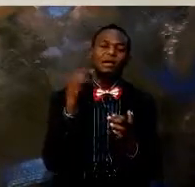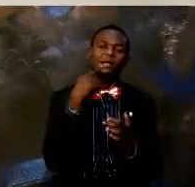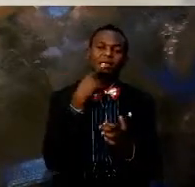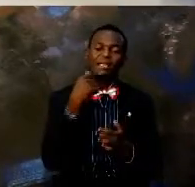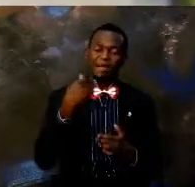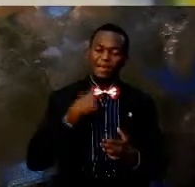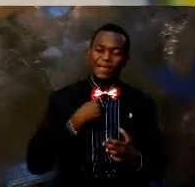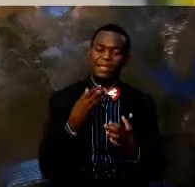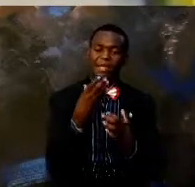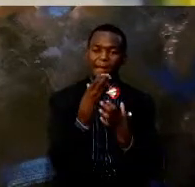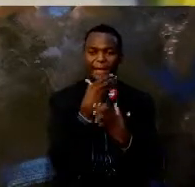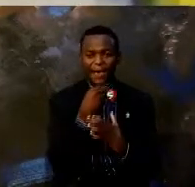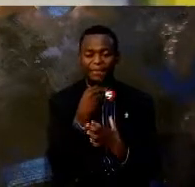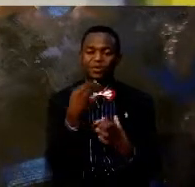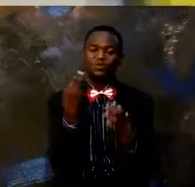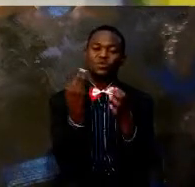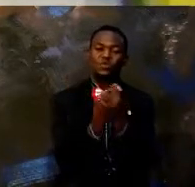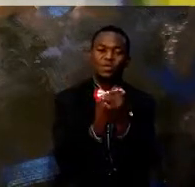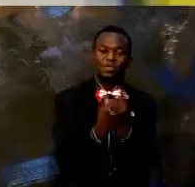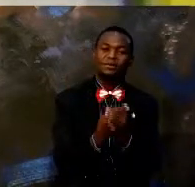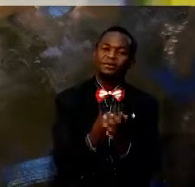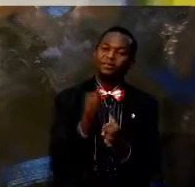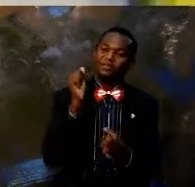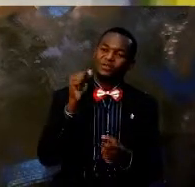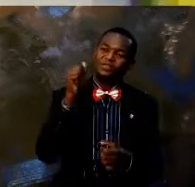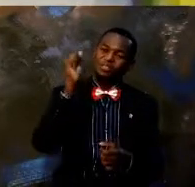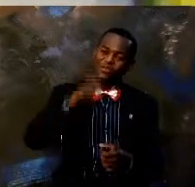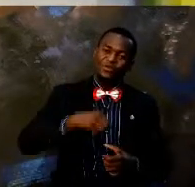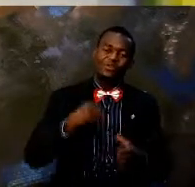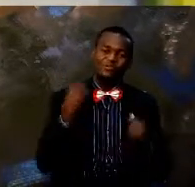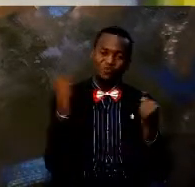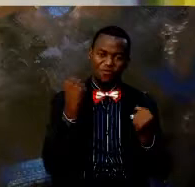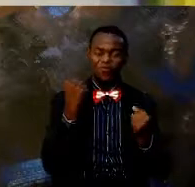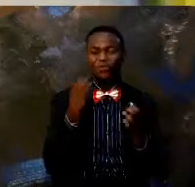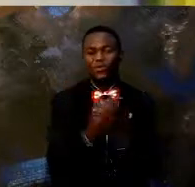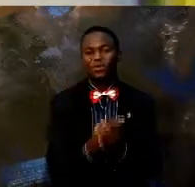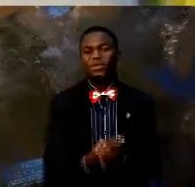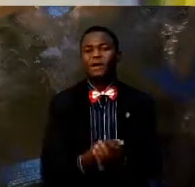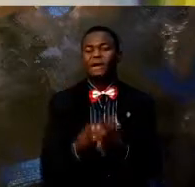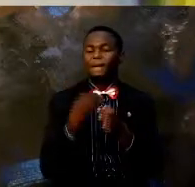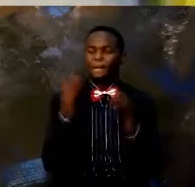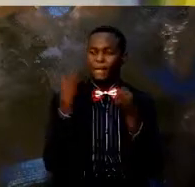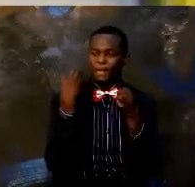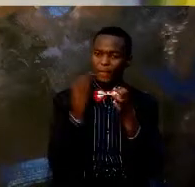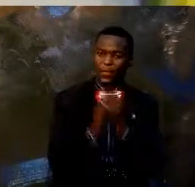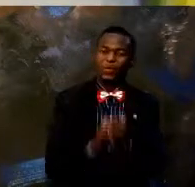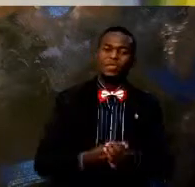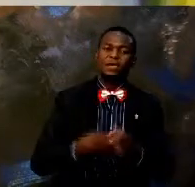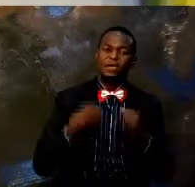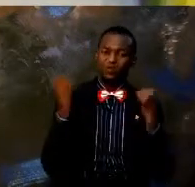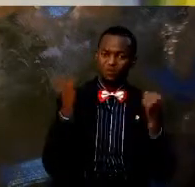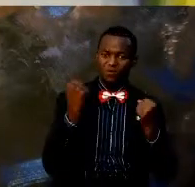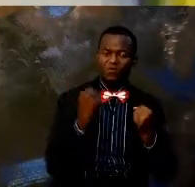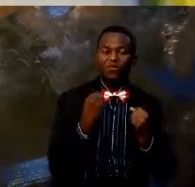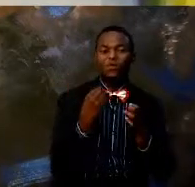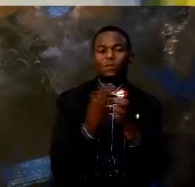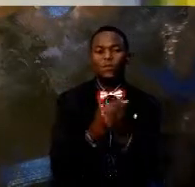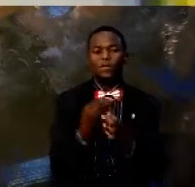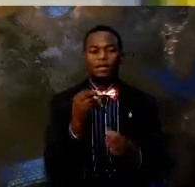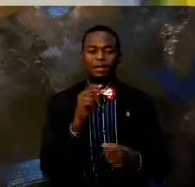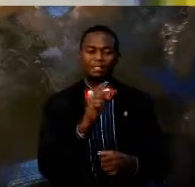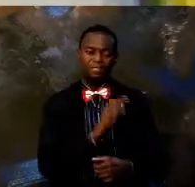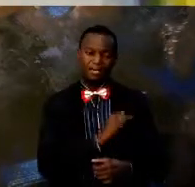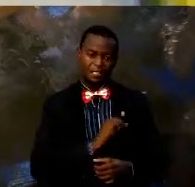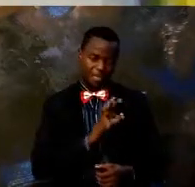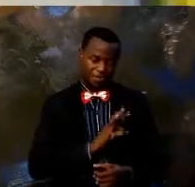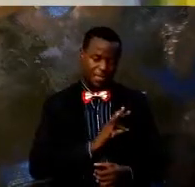Baba tu umoja. Iko in power, moja katika uwezo. Iko in character, moja katika tabia.